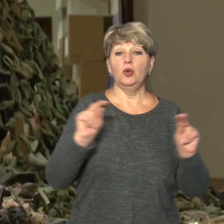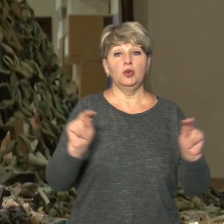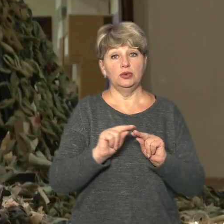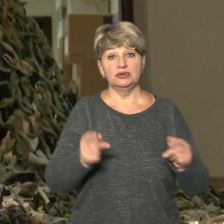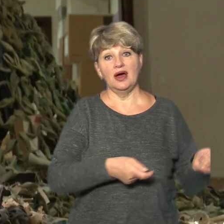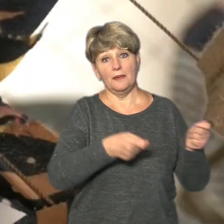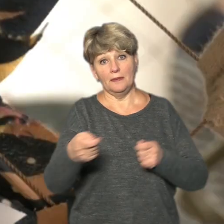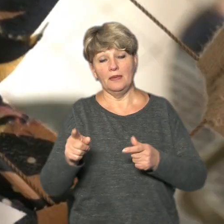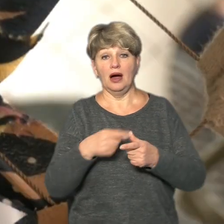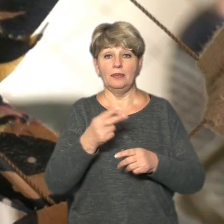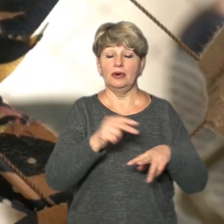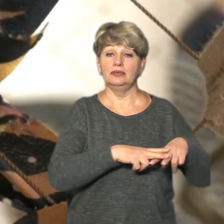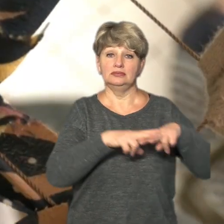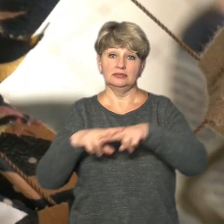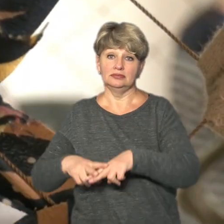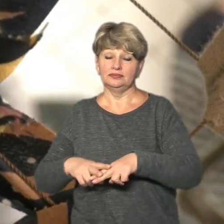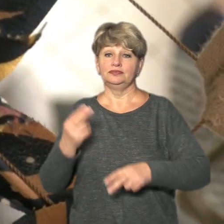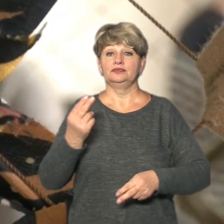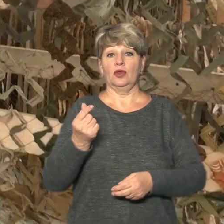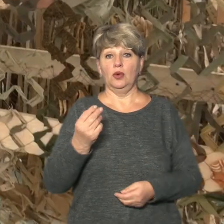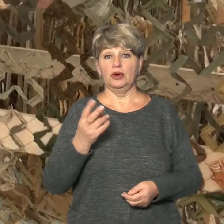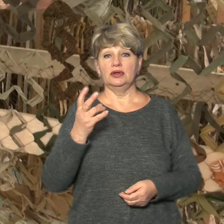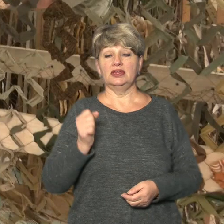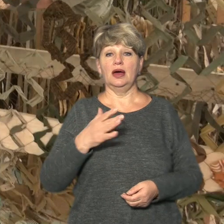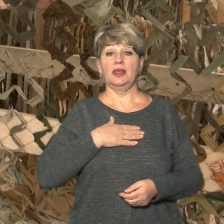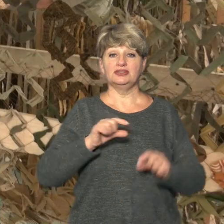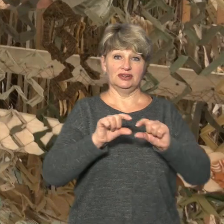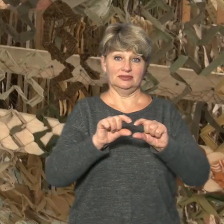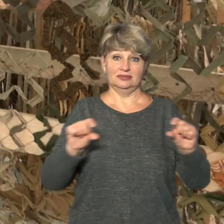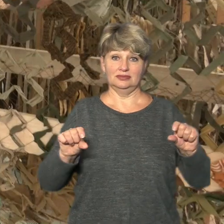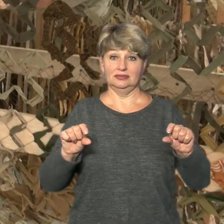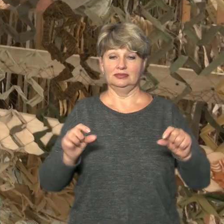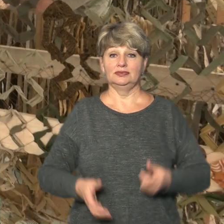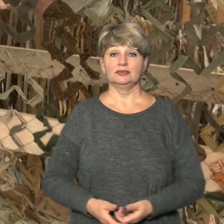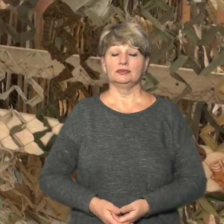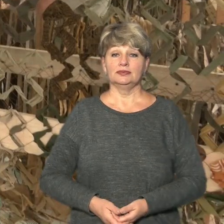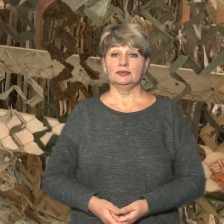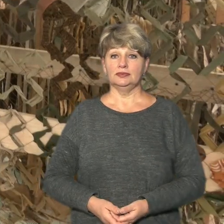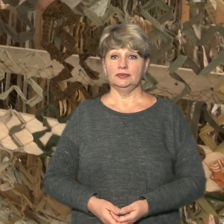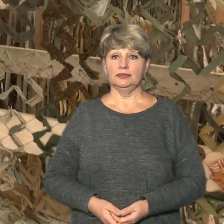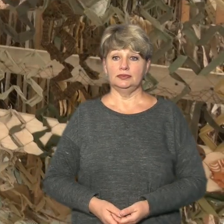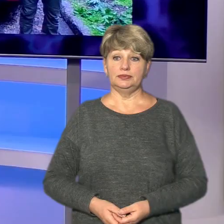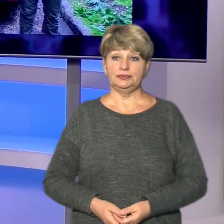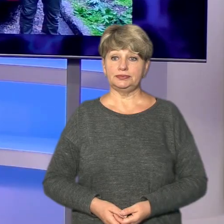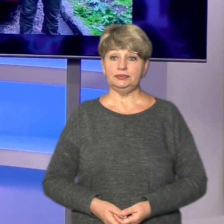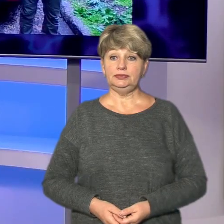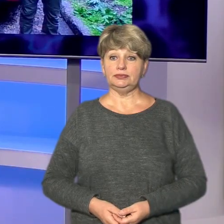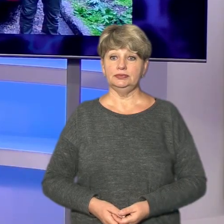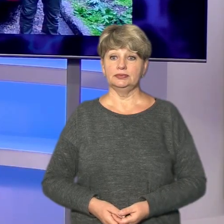кошти на картковий рахунок організації наш батальйон Черкаси Тетяна Рева Олег Кураж новини на суспільному Черкаси